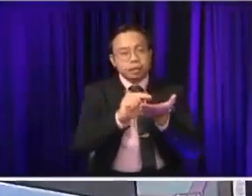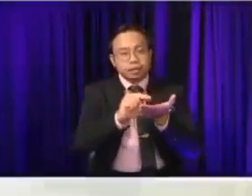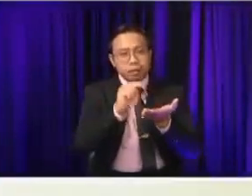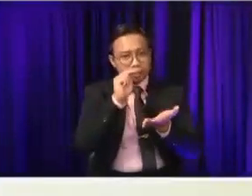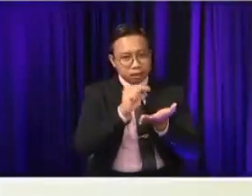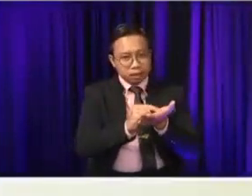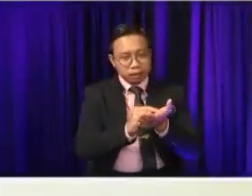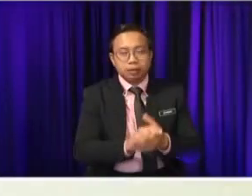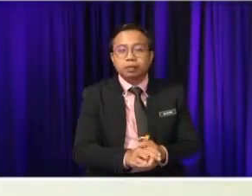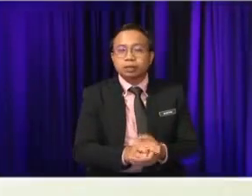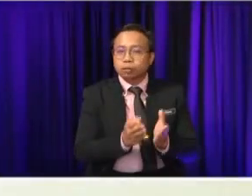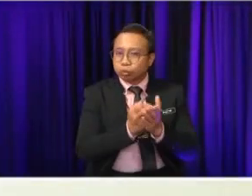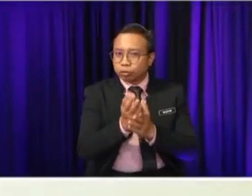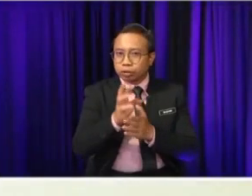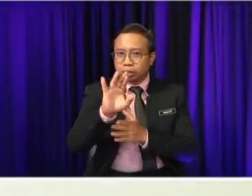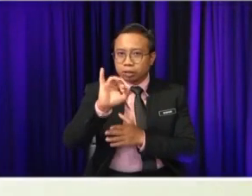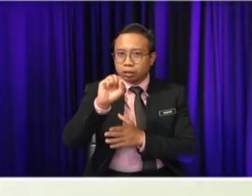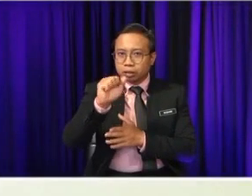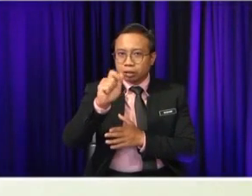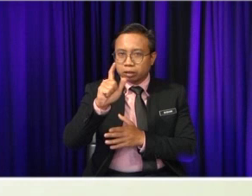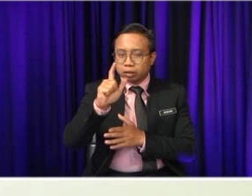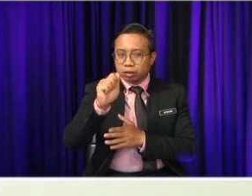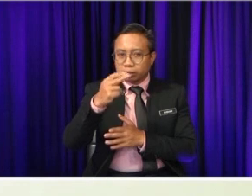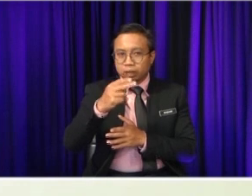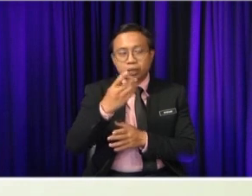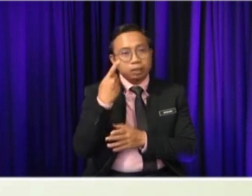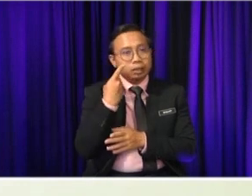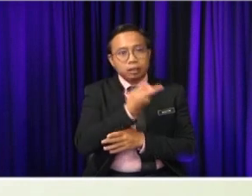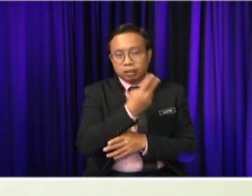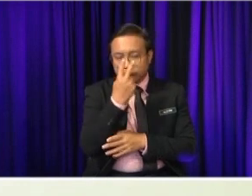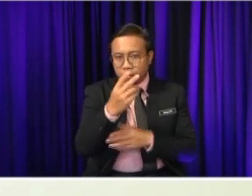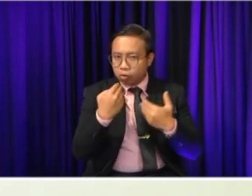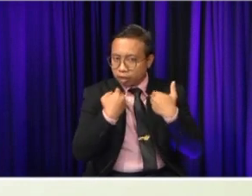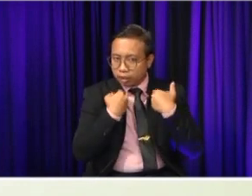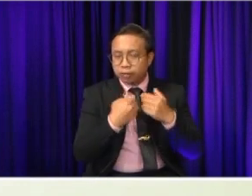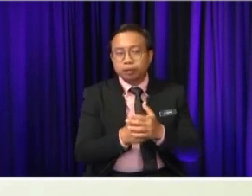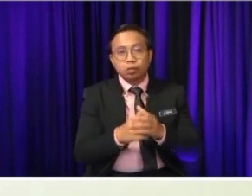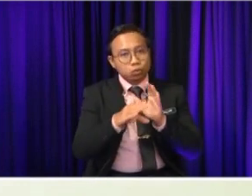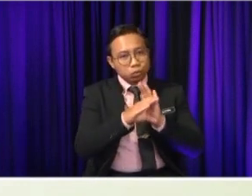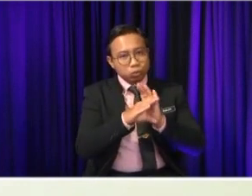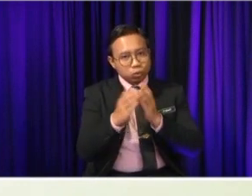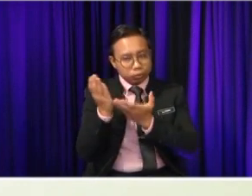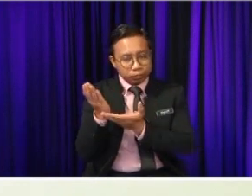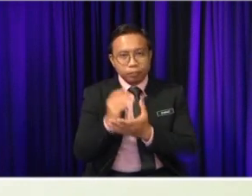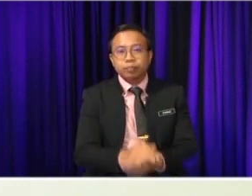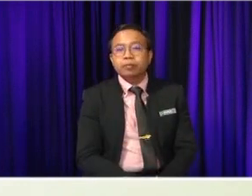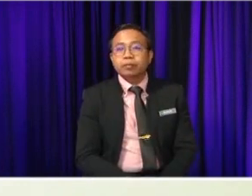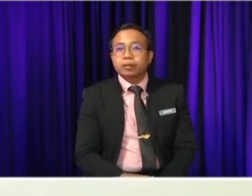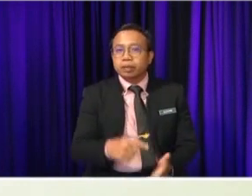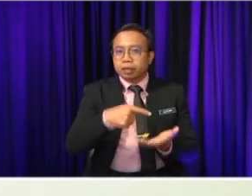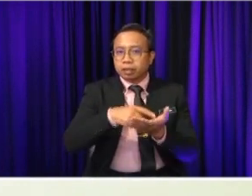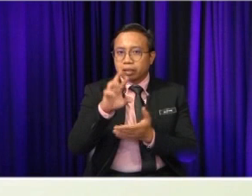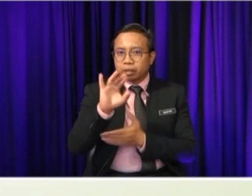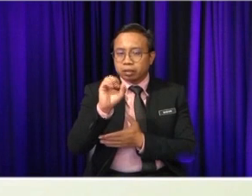seterusnya risalah Oke risalah jika kita lihat di tepi krispun ada yang ini pun ada nyanyi risalah